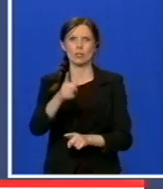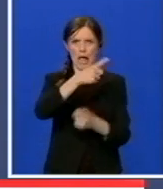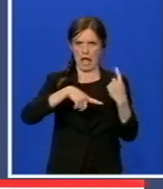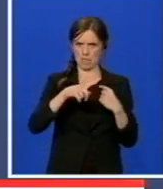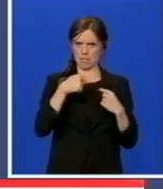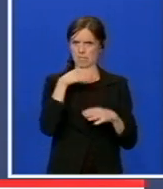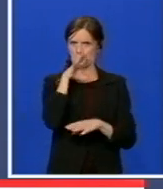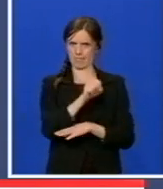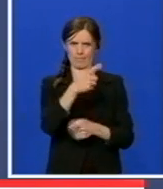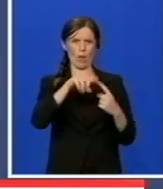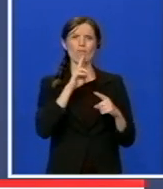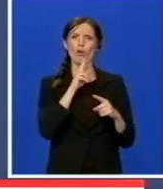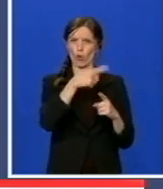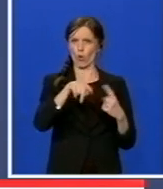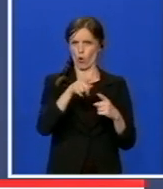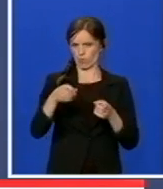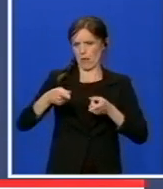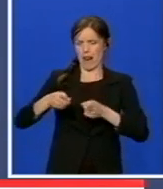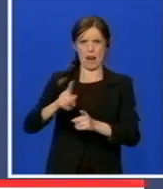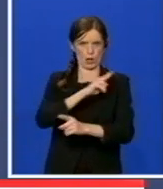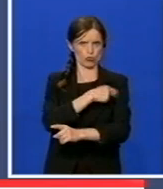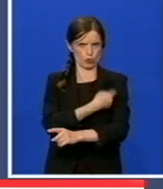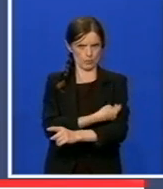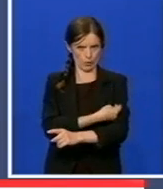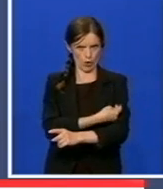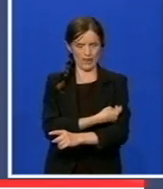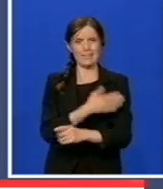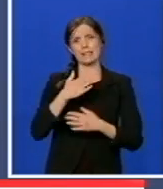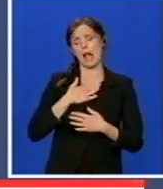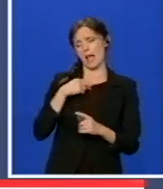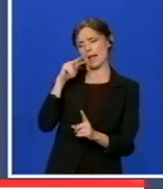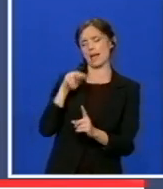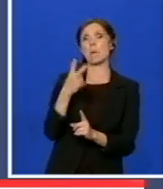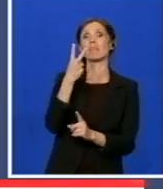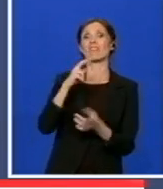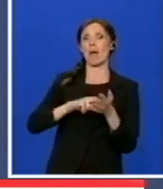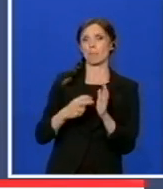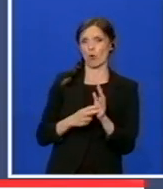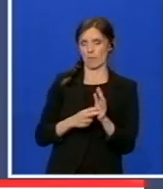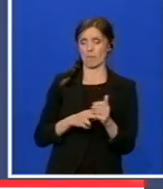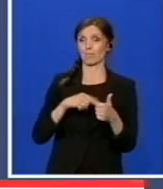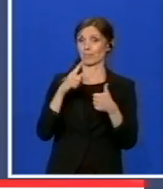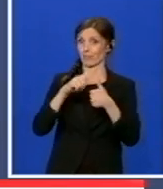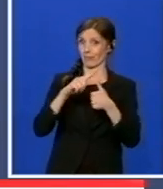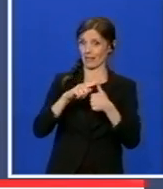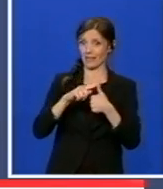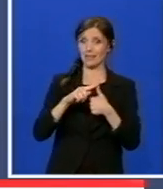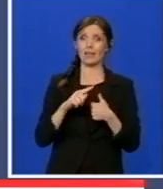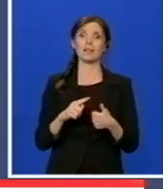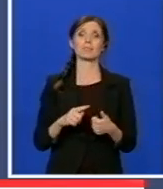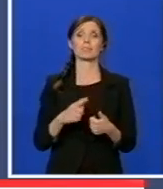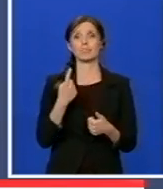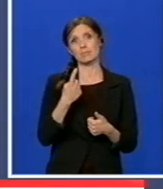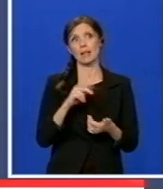uočiti sa aspekta klinike dva problema. Jedan problem je koji na neki način